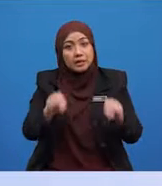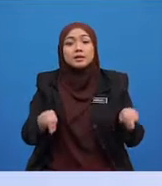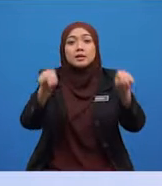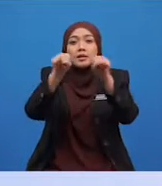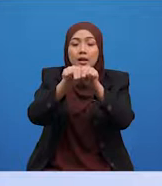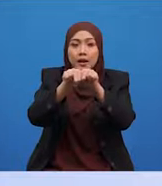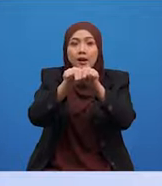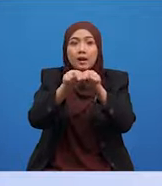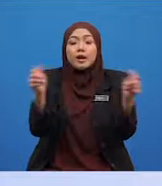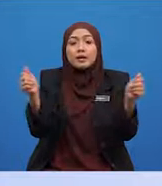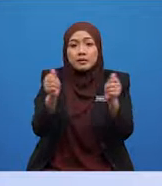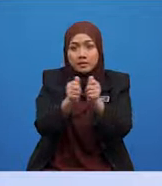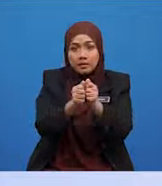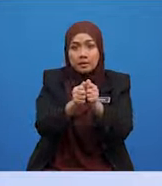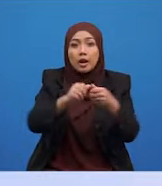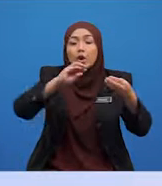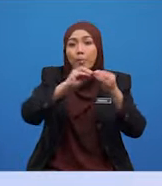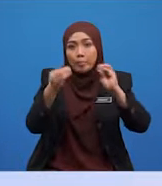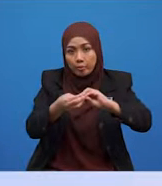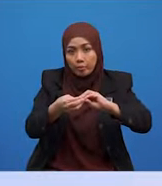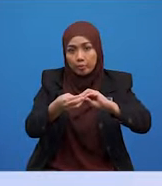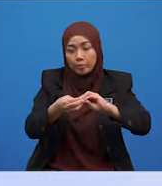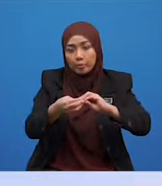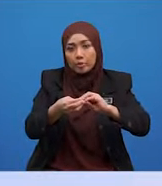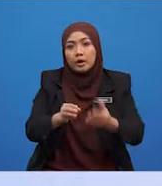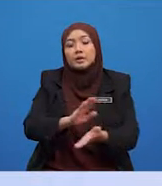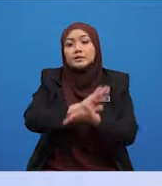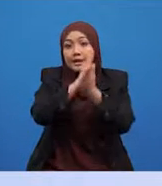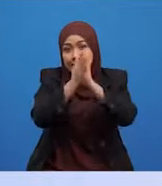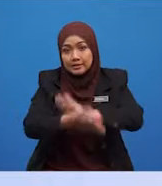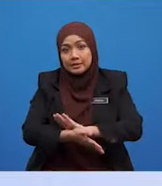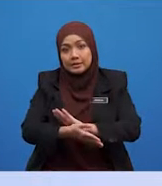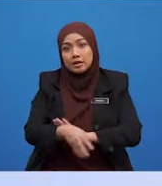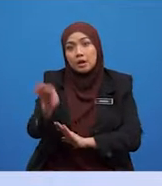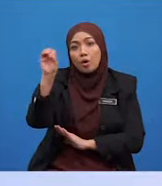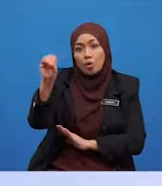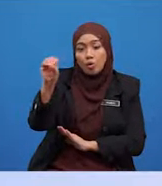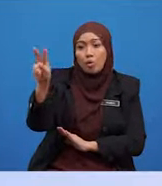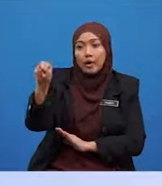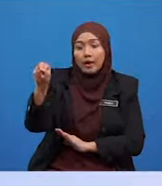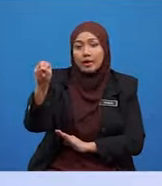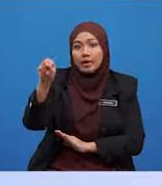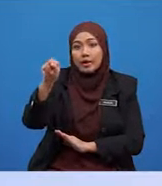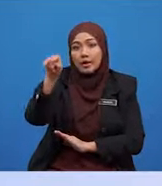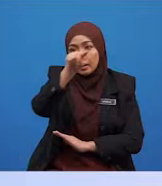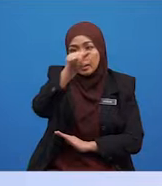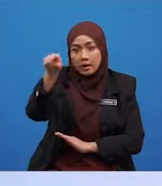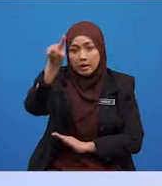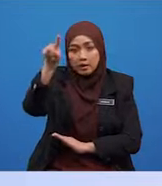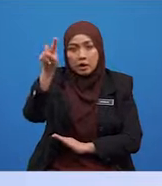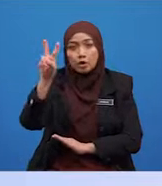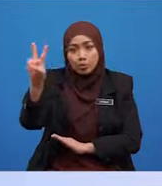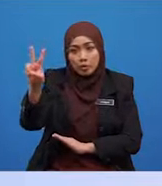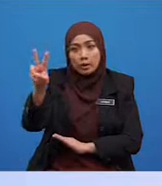2. Seterusnya, ON kuasa 2 sama dengan